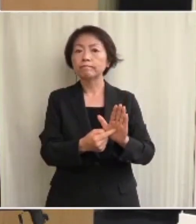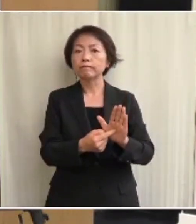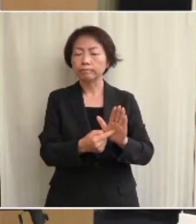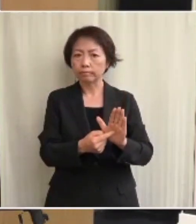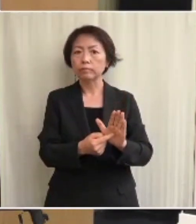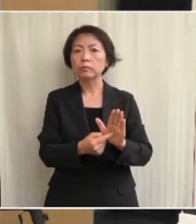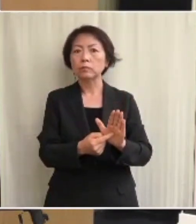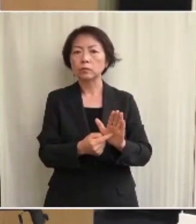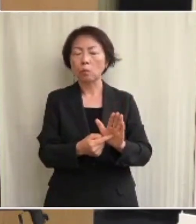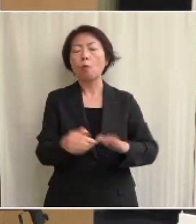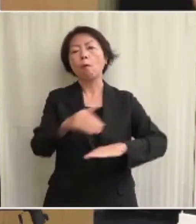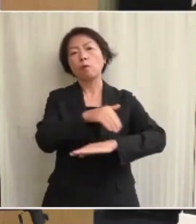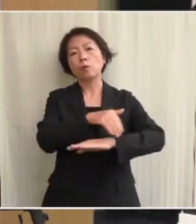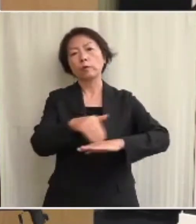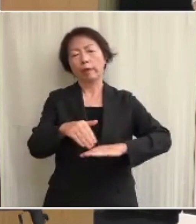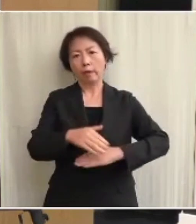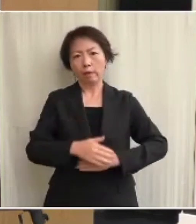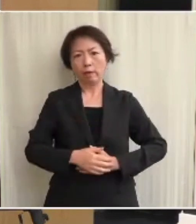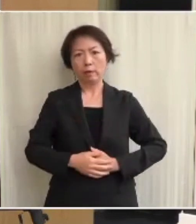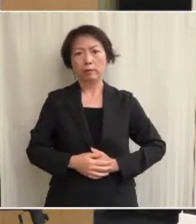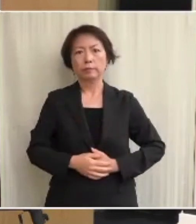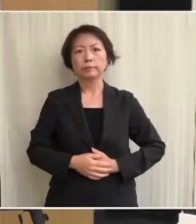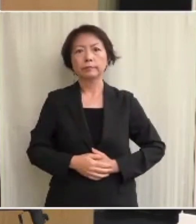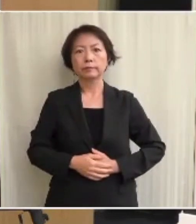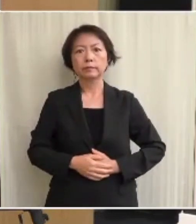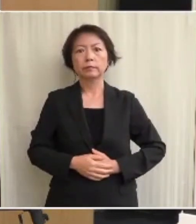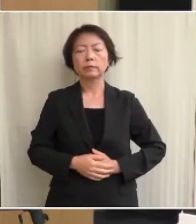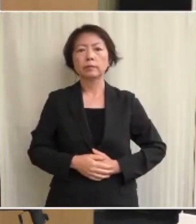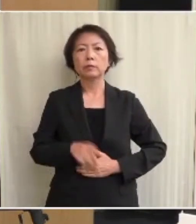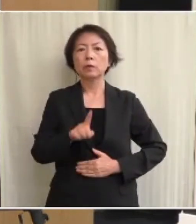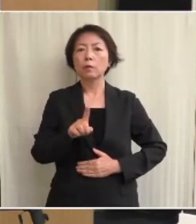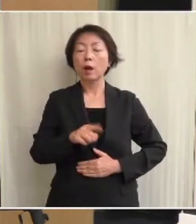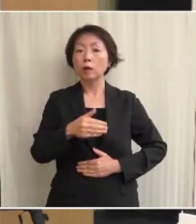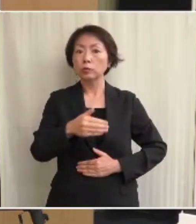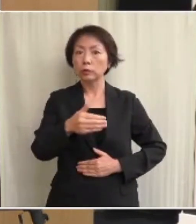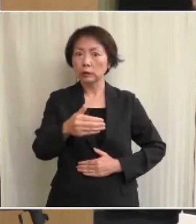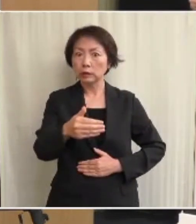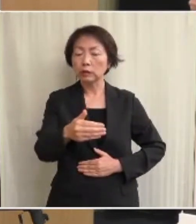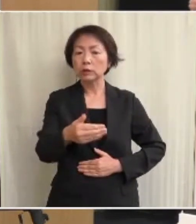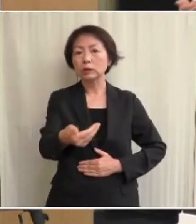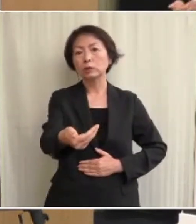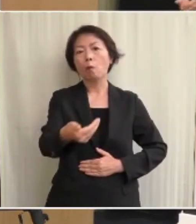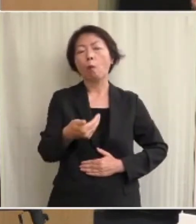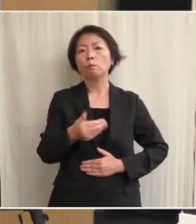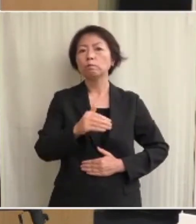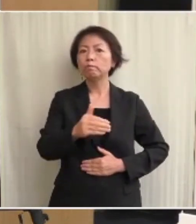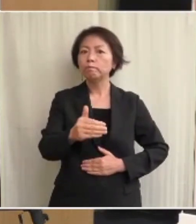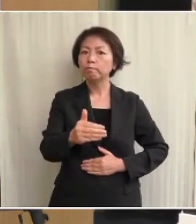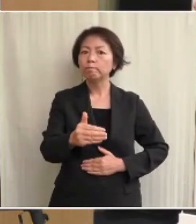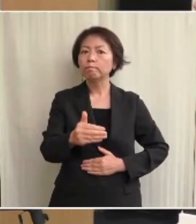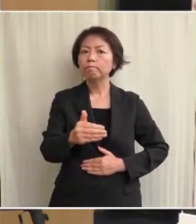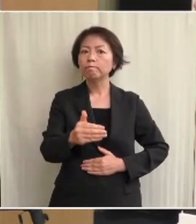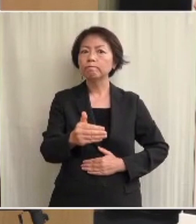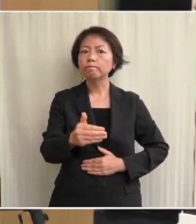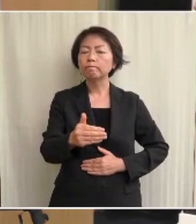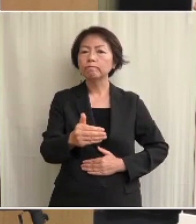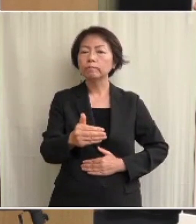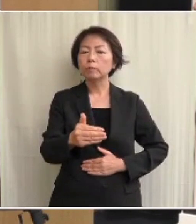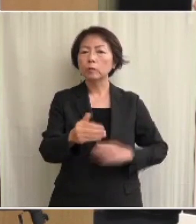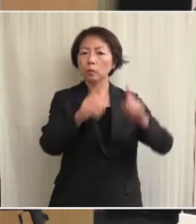での対応というふうに考えております。 これはなんか順次こうフェーズのこの4枚